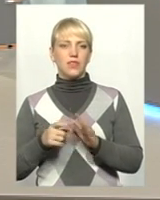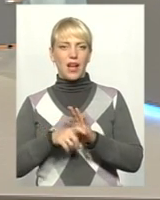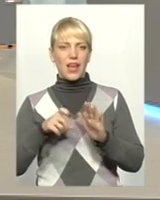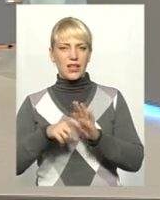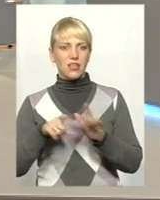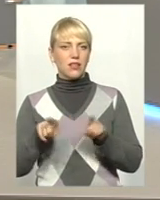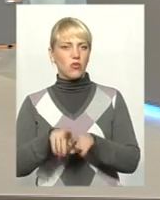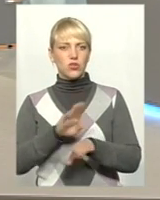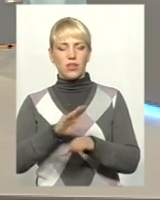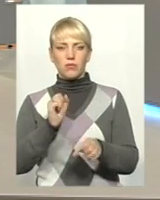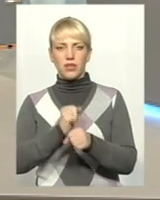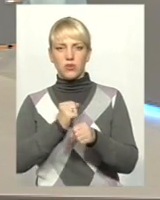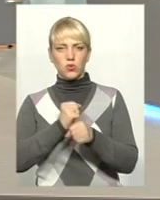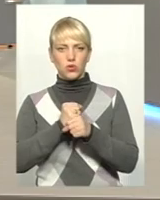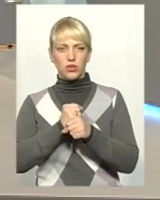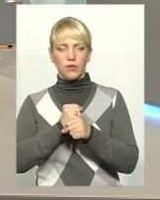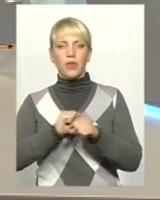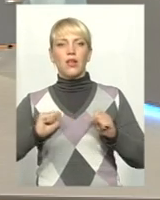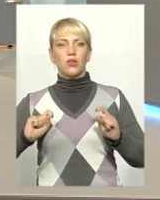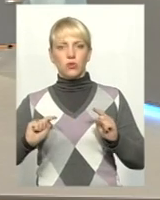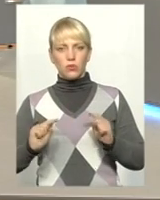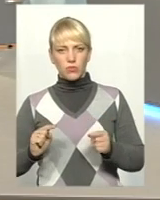кар'єр, він також не працює. Тому